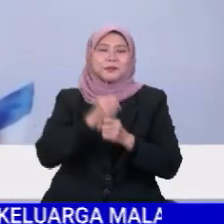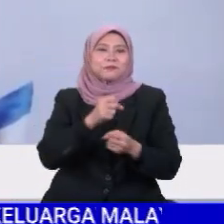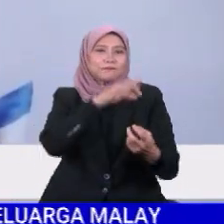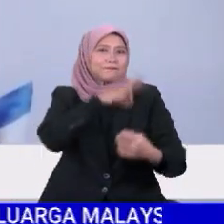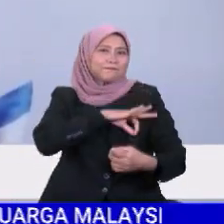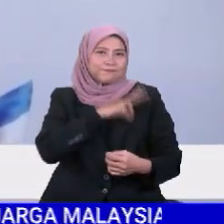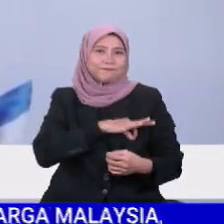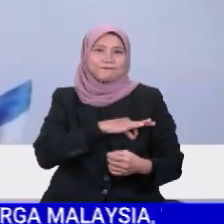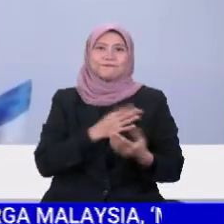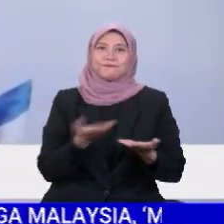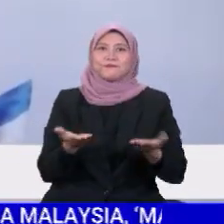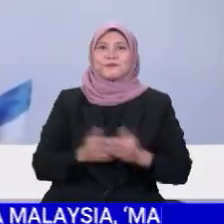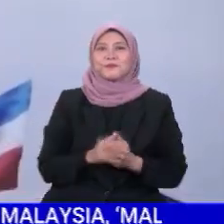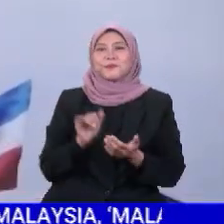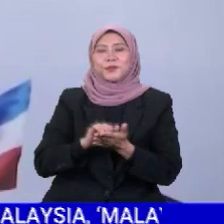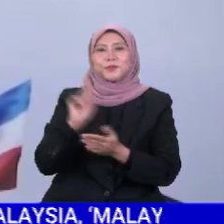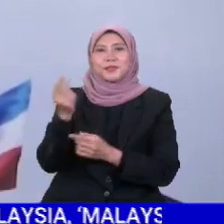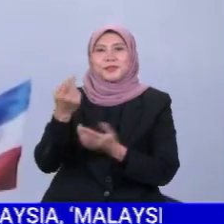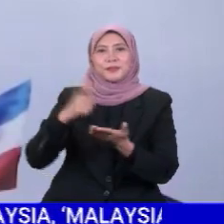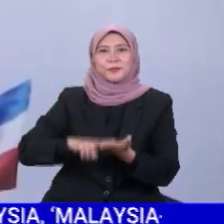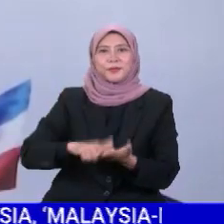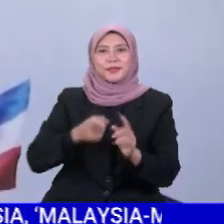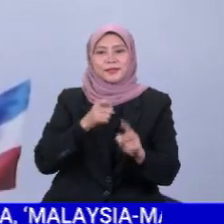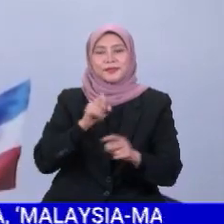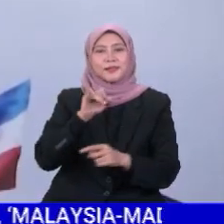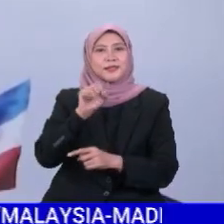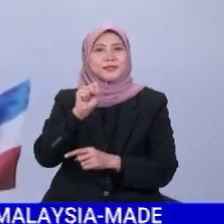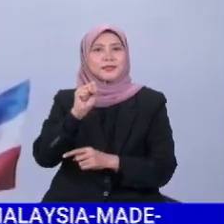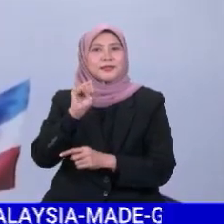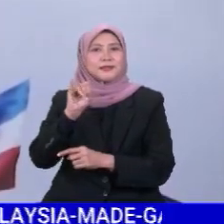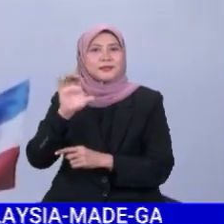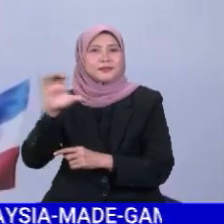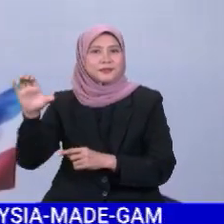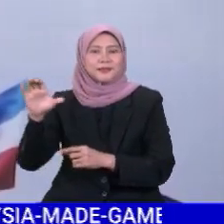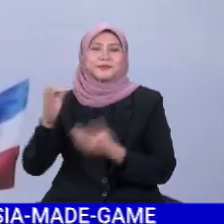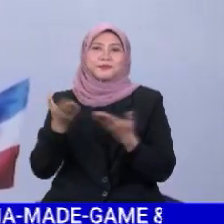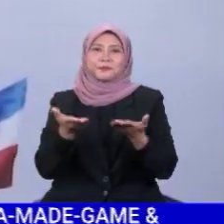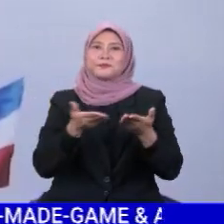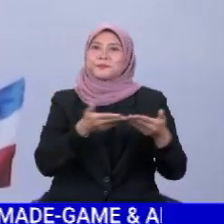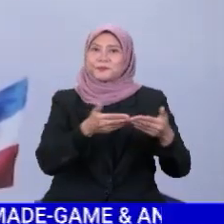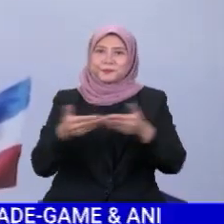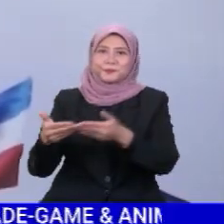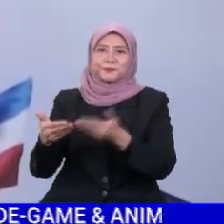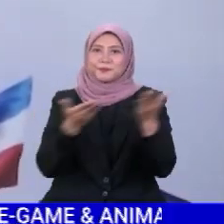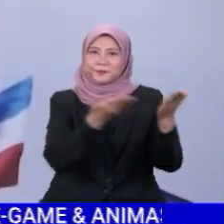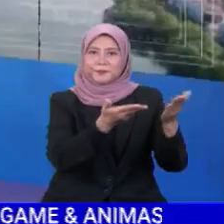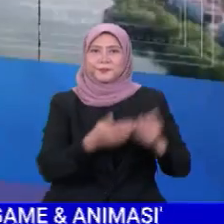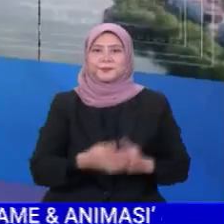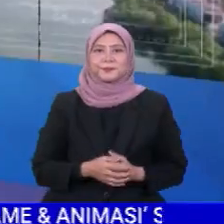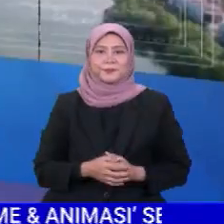yang diberikan. Itu saja Ijam, laporan dari SICC ini. Teruskan di sana.